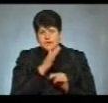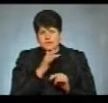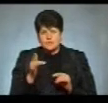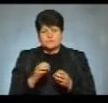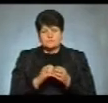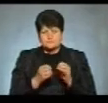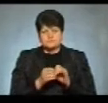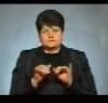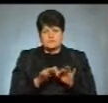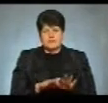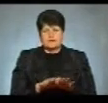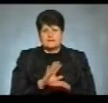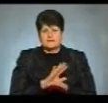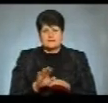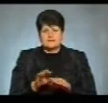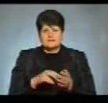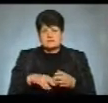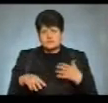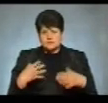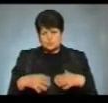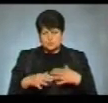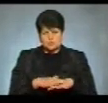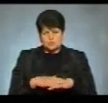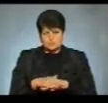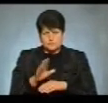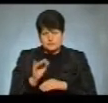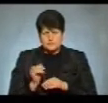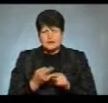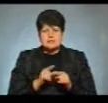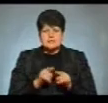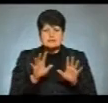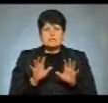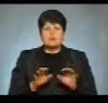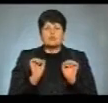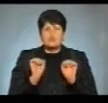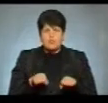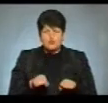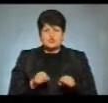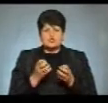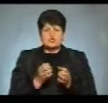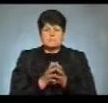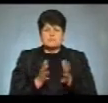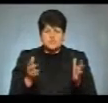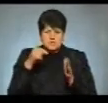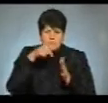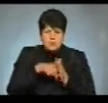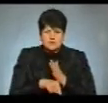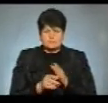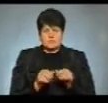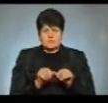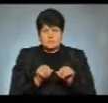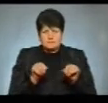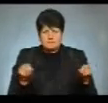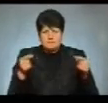того нестабільне українське суспільство. Більш того, цей закон може ще більше поглибити прірву між